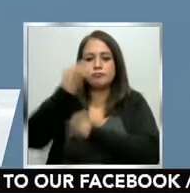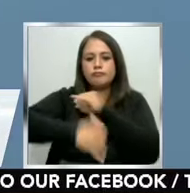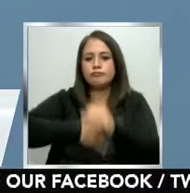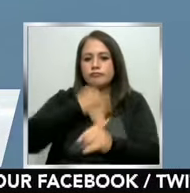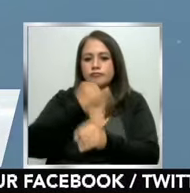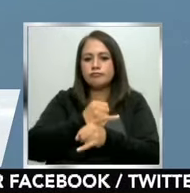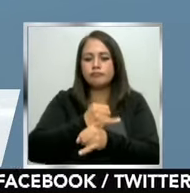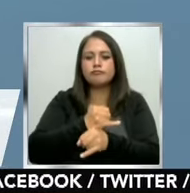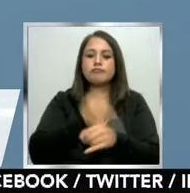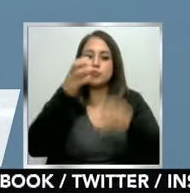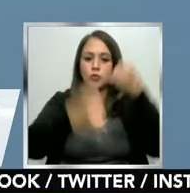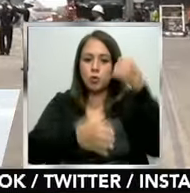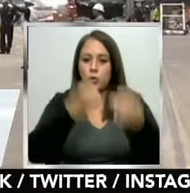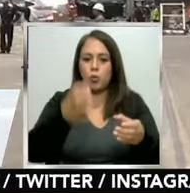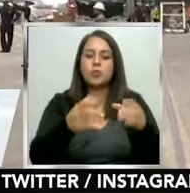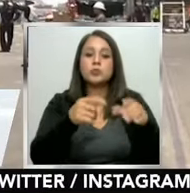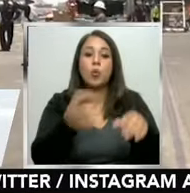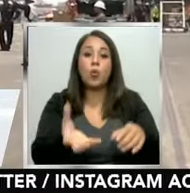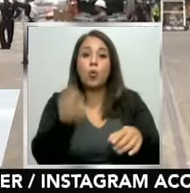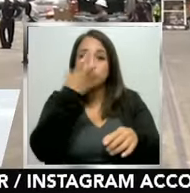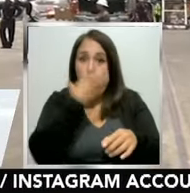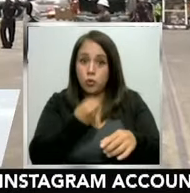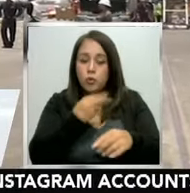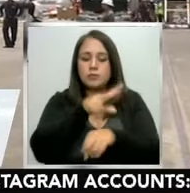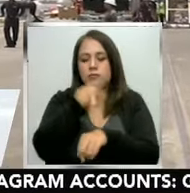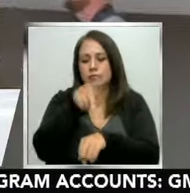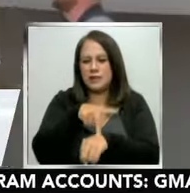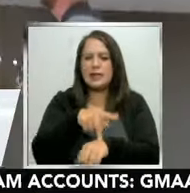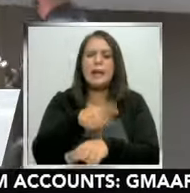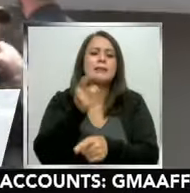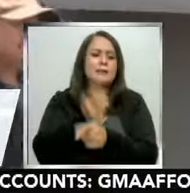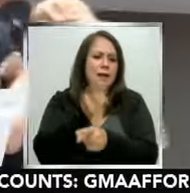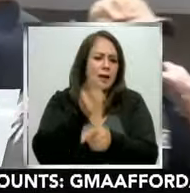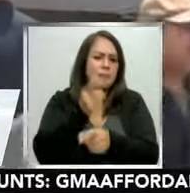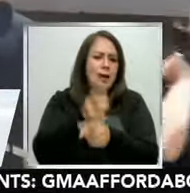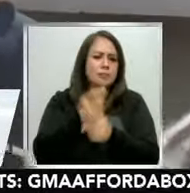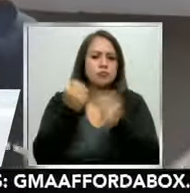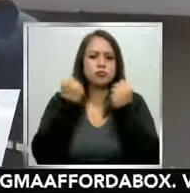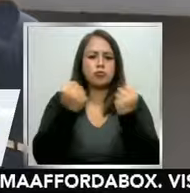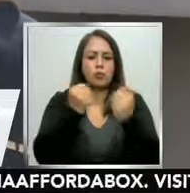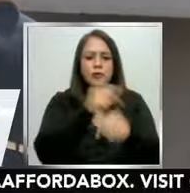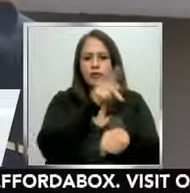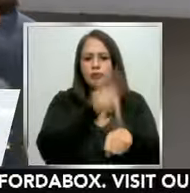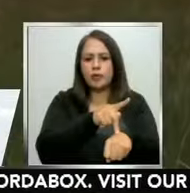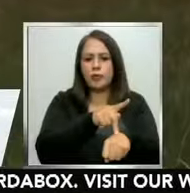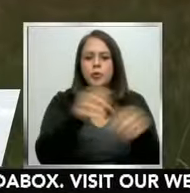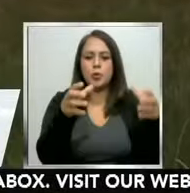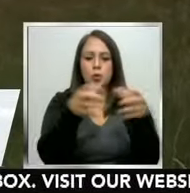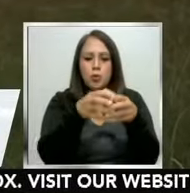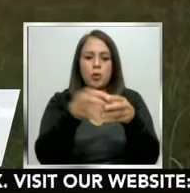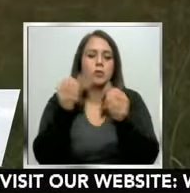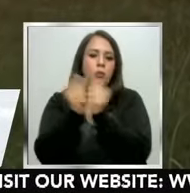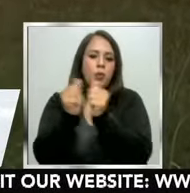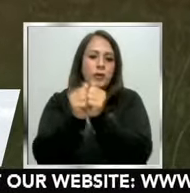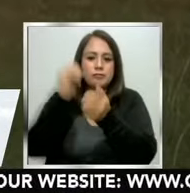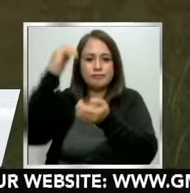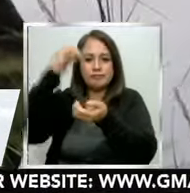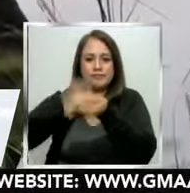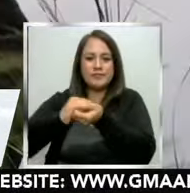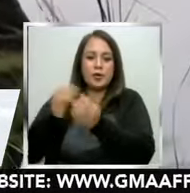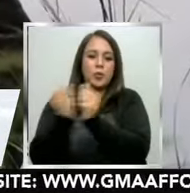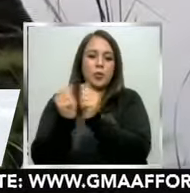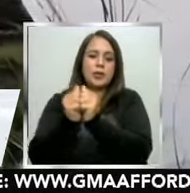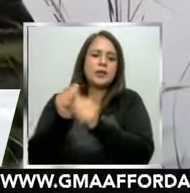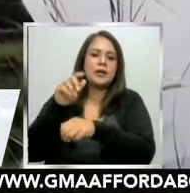sa Pilipinas ito. Tama lang daw na pinapatibay ng Pilipinas ang alyansa nito sa Amerika kahit laging nagrereklamo